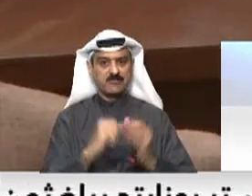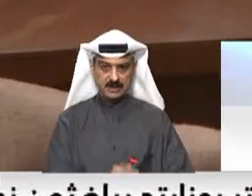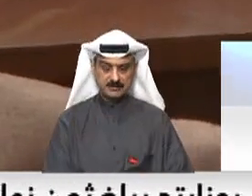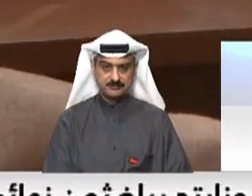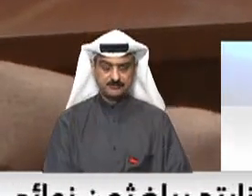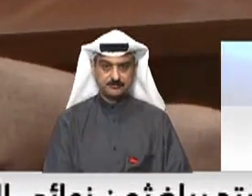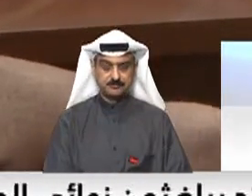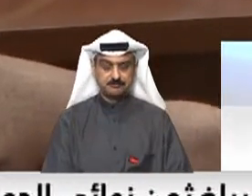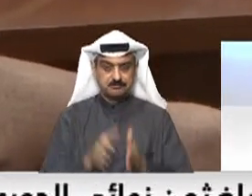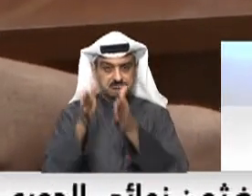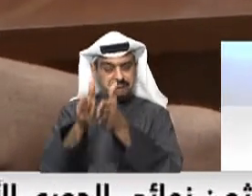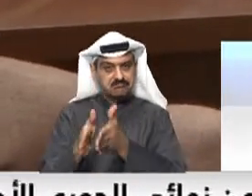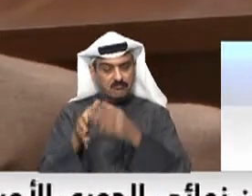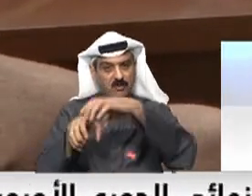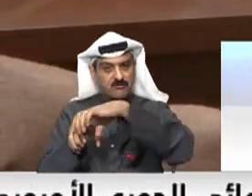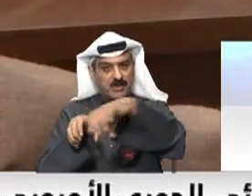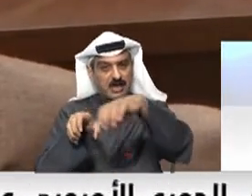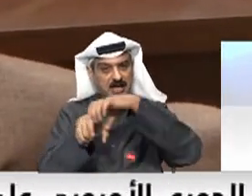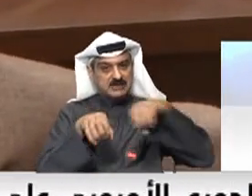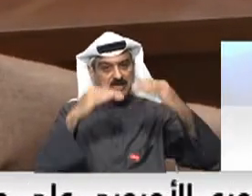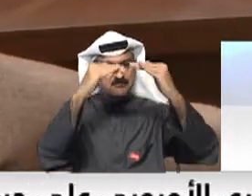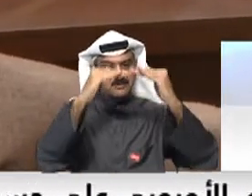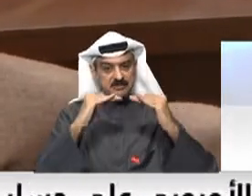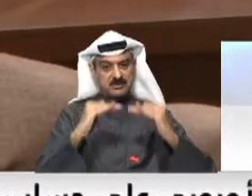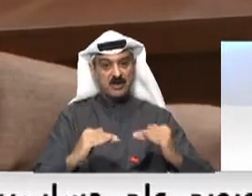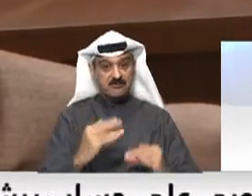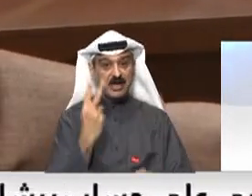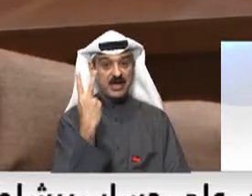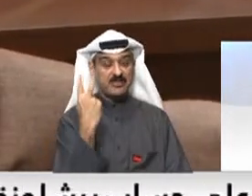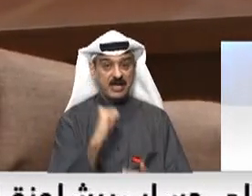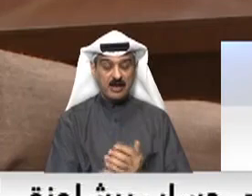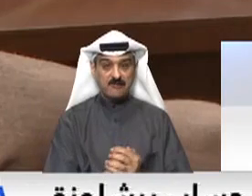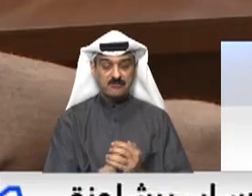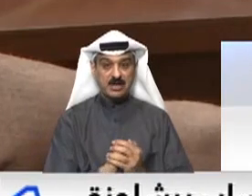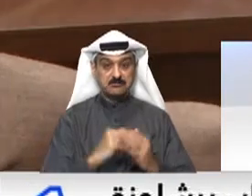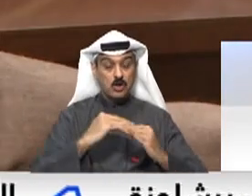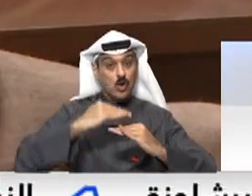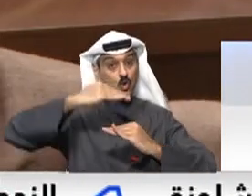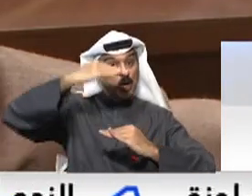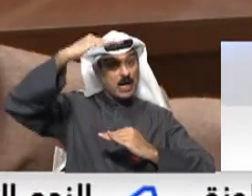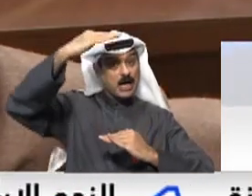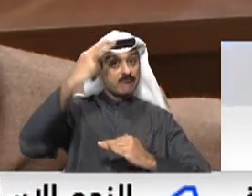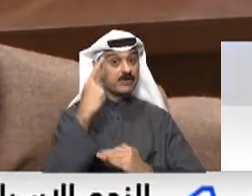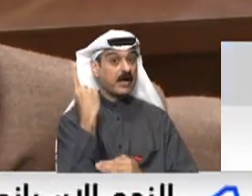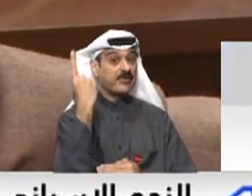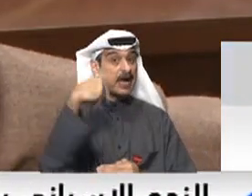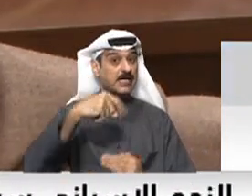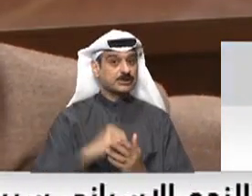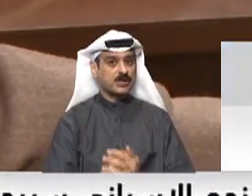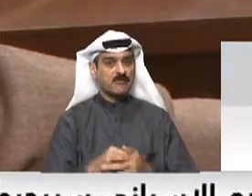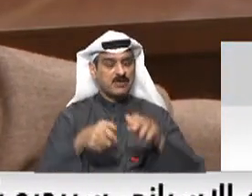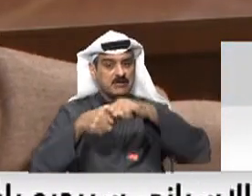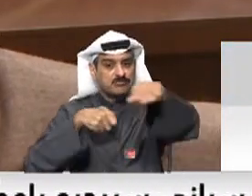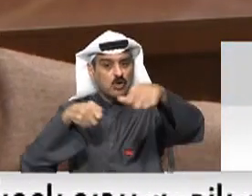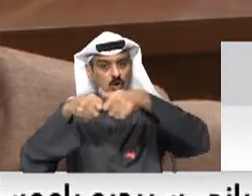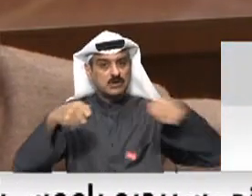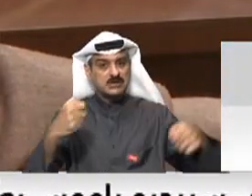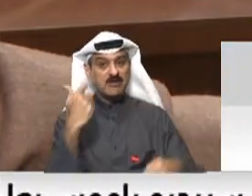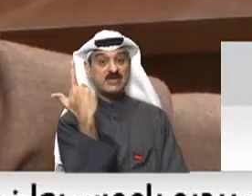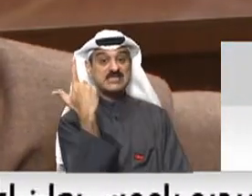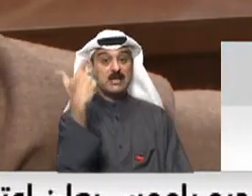مكون المبنى من سردابين وعشر أدوار بمساحة إجمالية 77,000 متر مربع